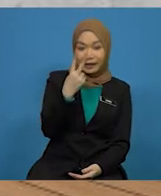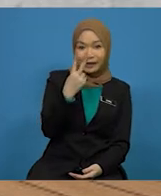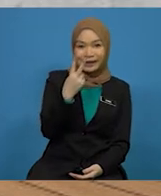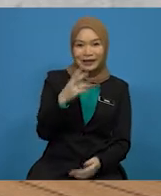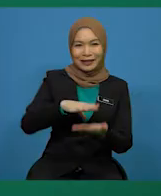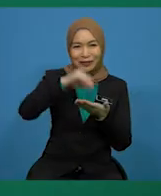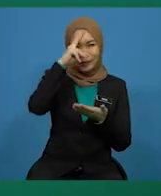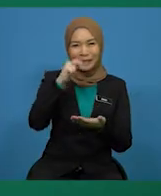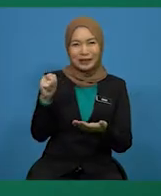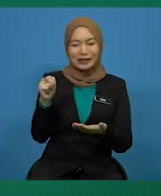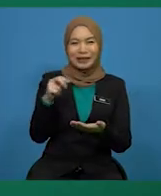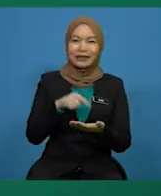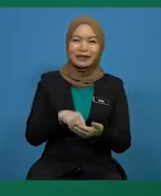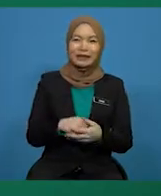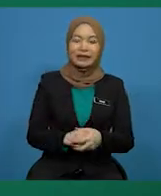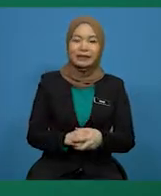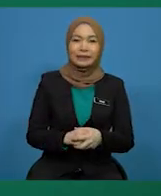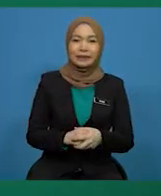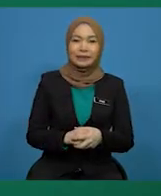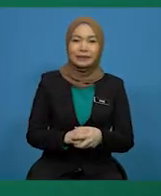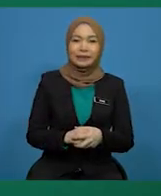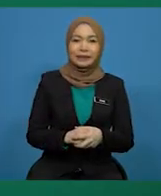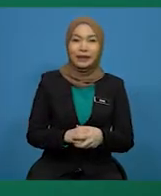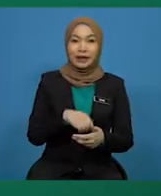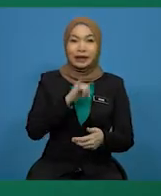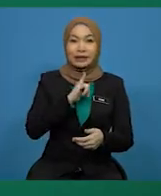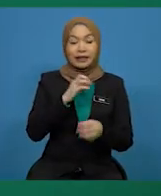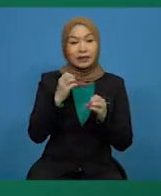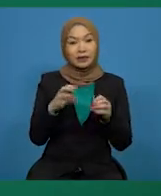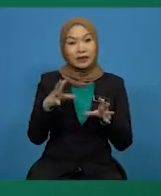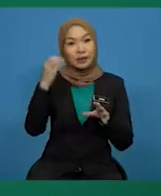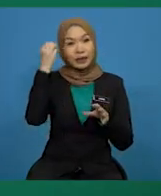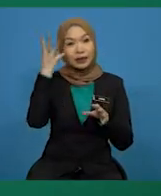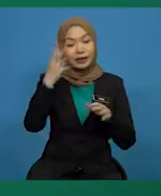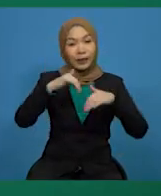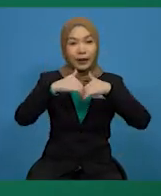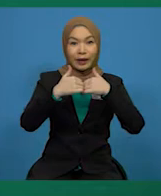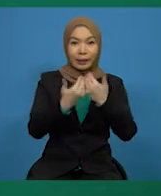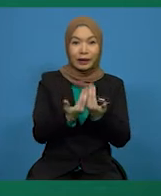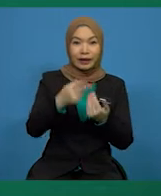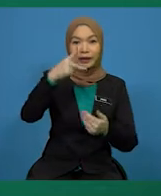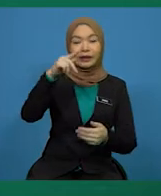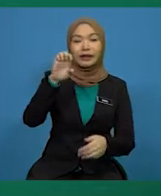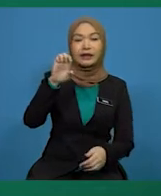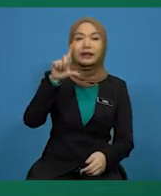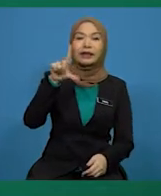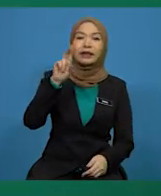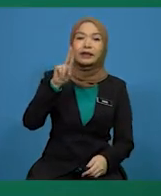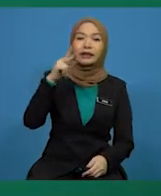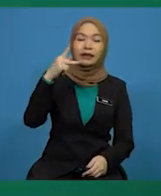pada ketika ini. Daripada perbincangan awal tadi, saya telah menjelaskan bagaimana pembentukan keluk permintaan